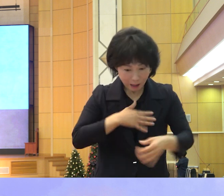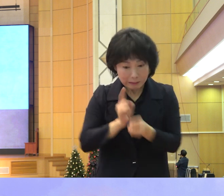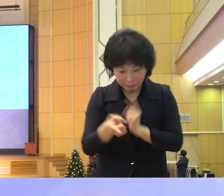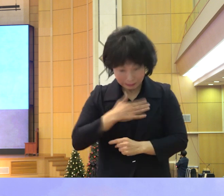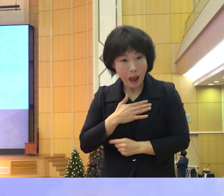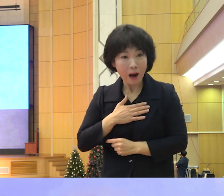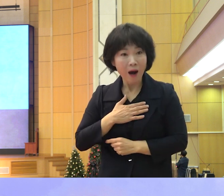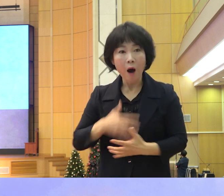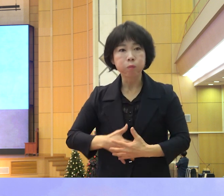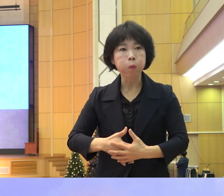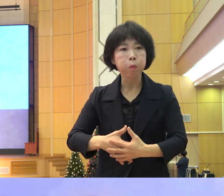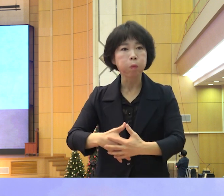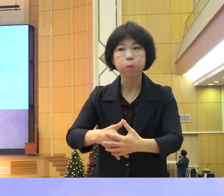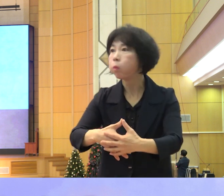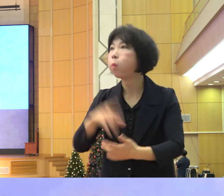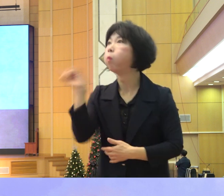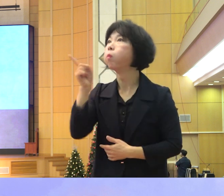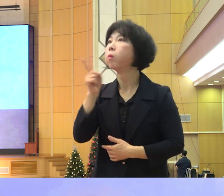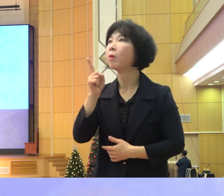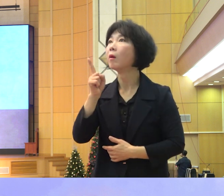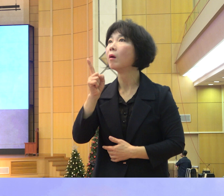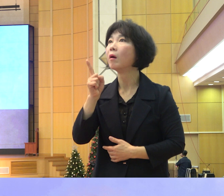그랬더니 며느리가 그때서야